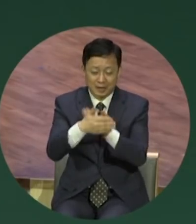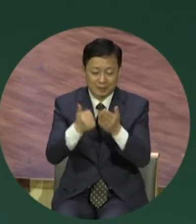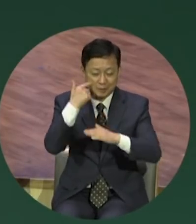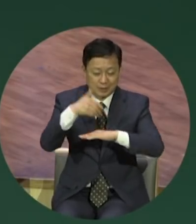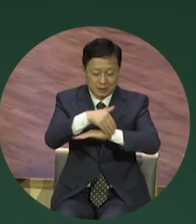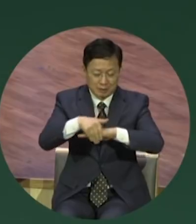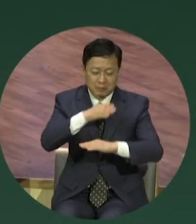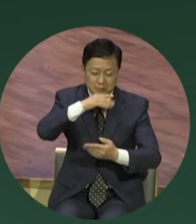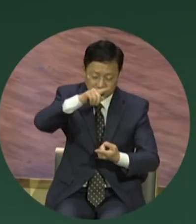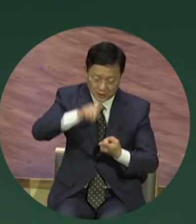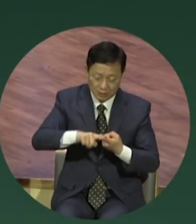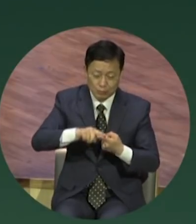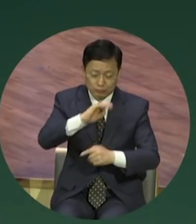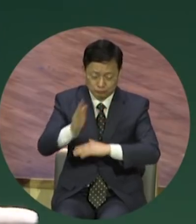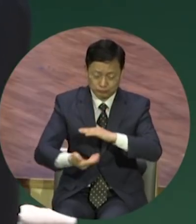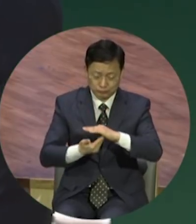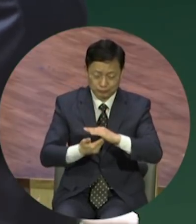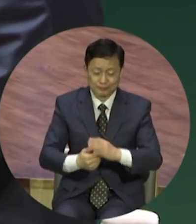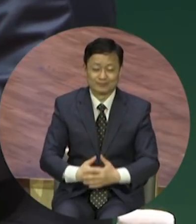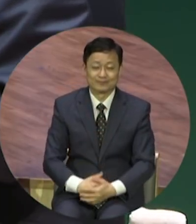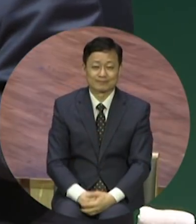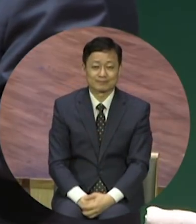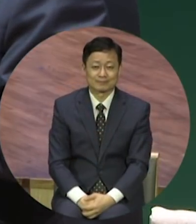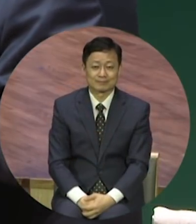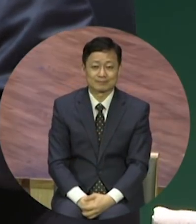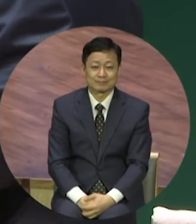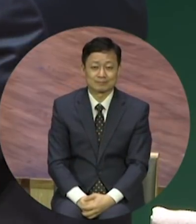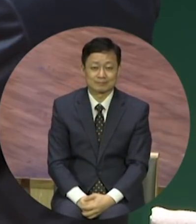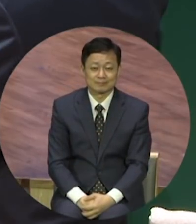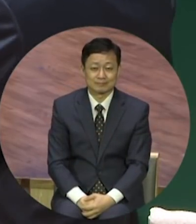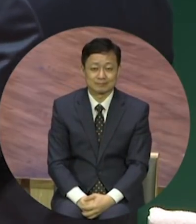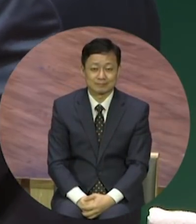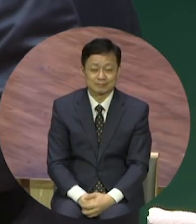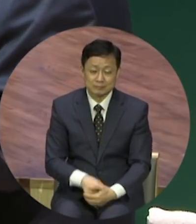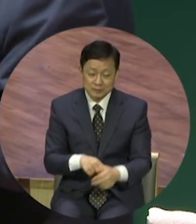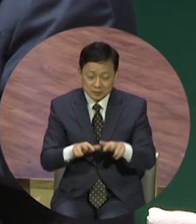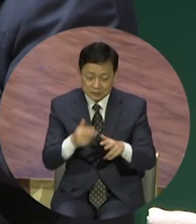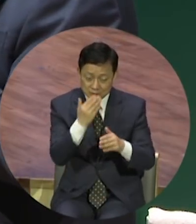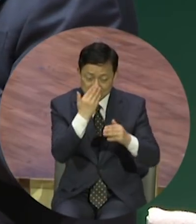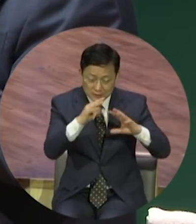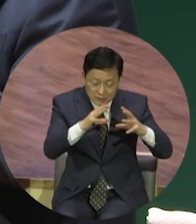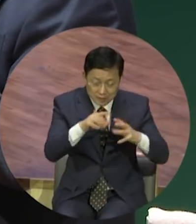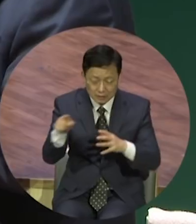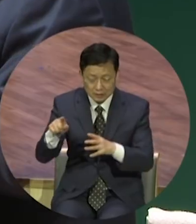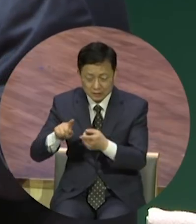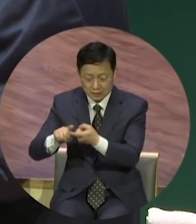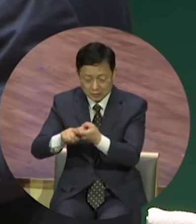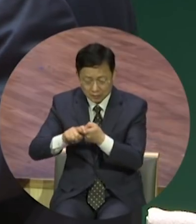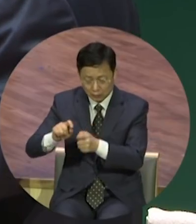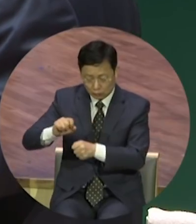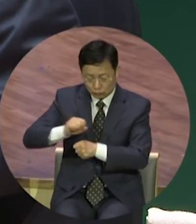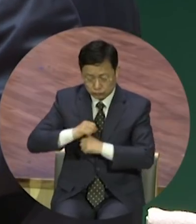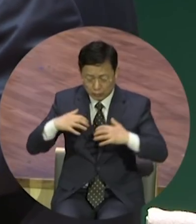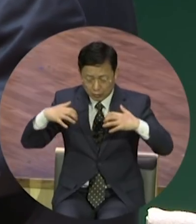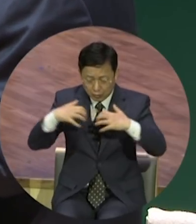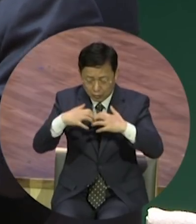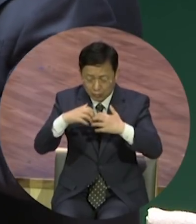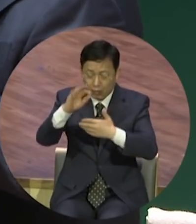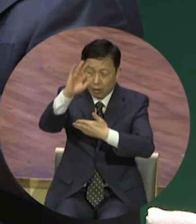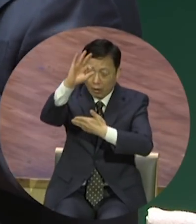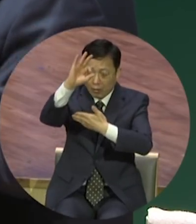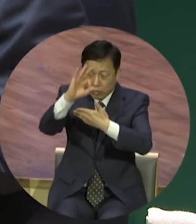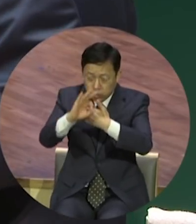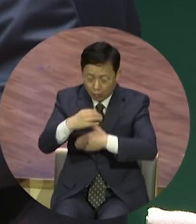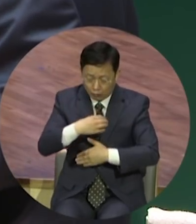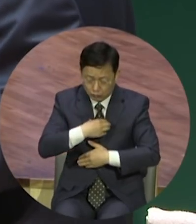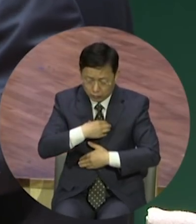you were just simply oblivious to it. 왜 이스라엘이 지금 이런 현장에 있습니까? Why are the Israelites in this field? 왜